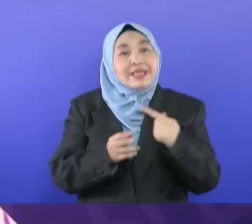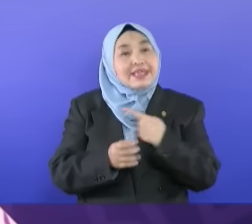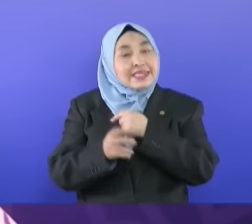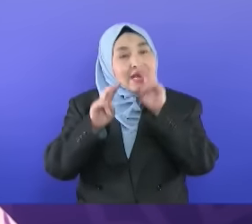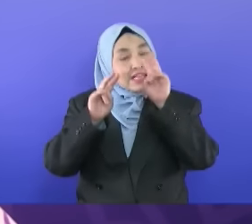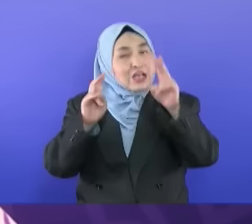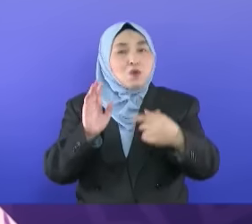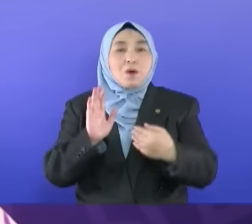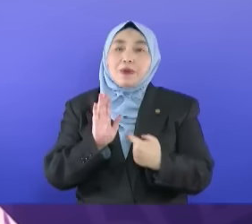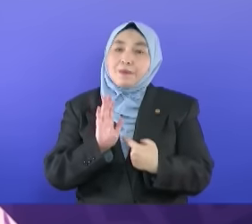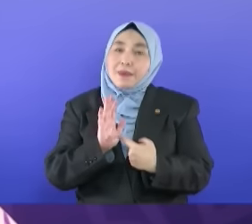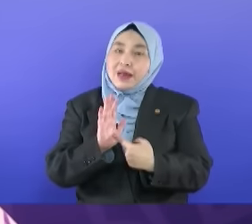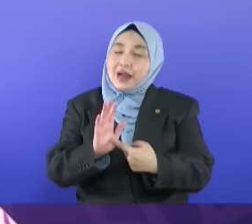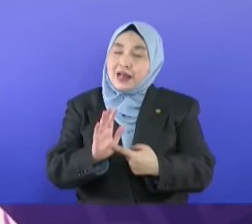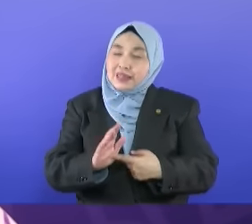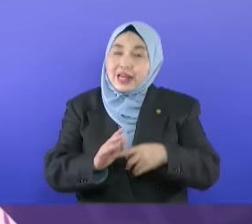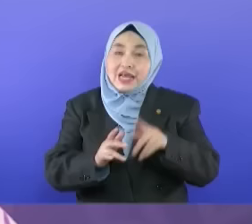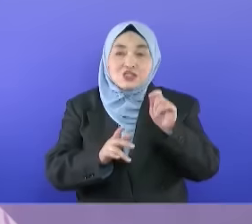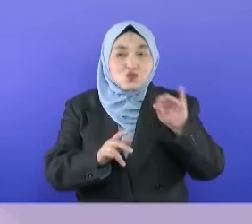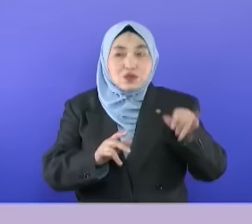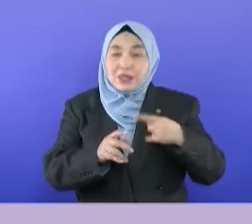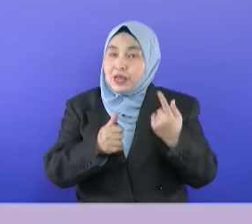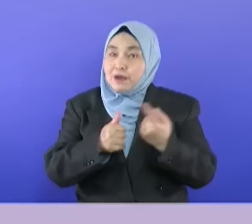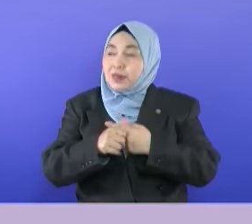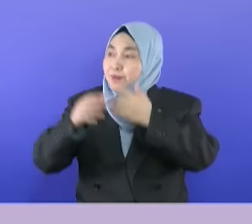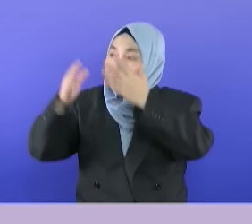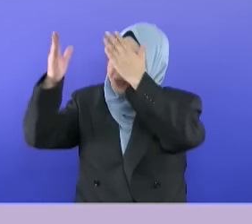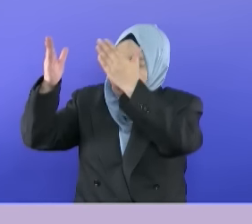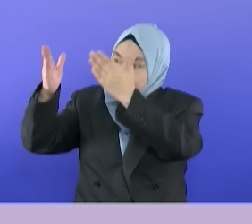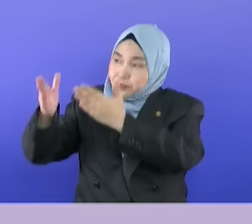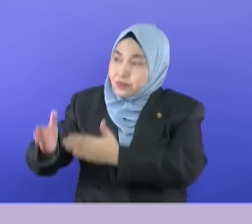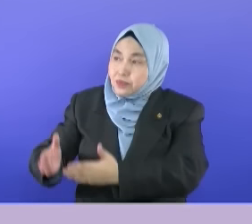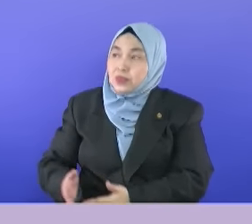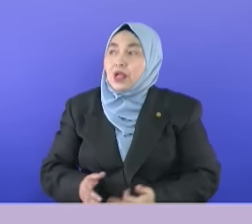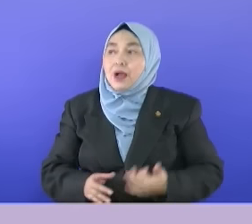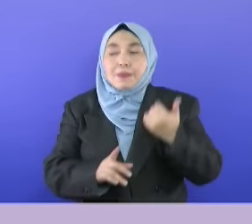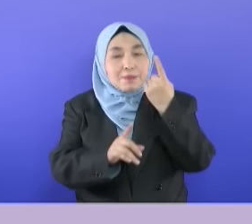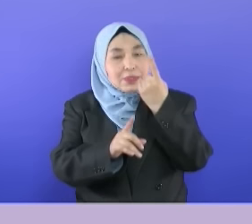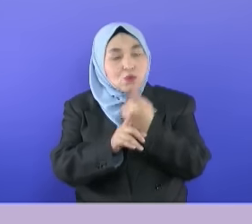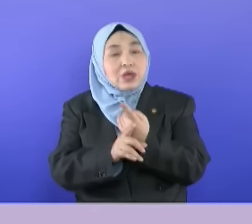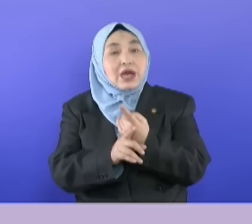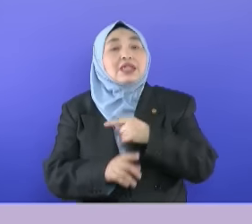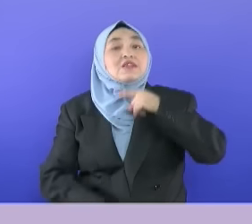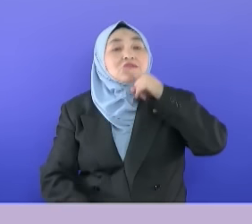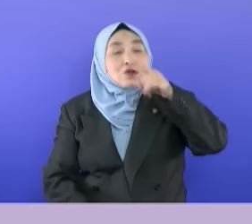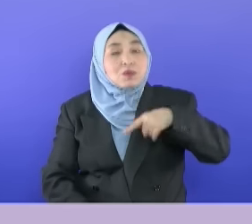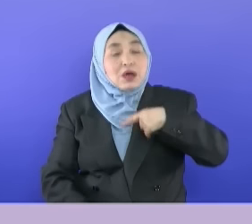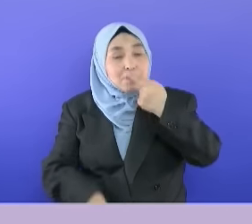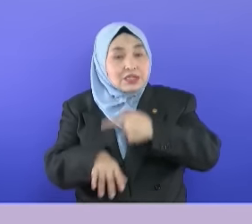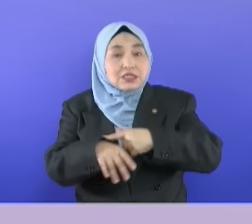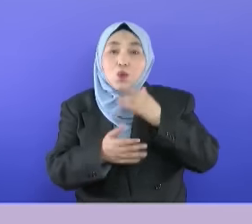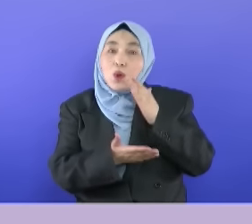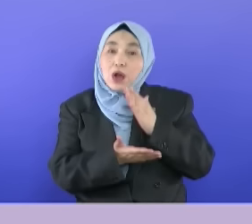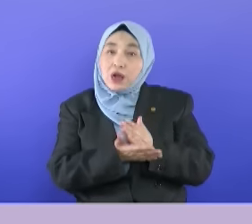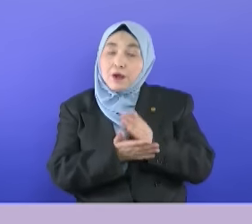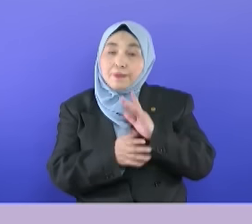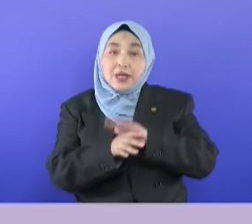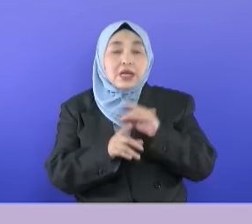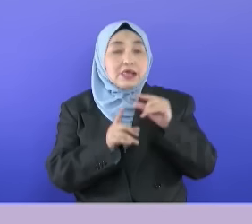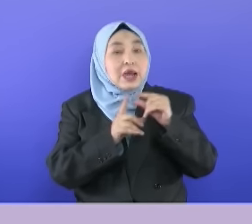paparan tajwid kita yang pertama membetulkan sebutan ketika wakaf pada